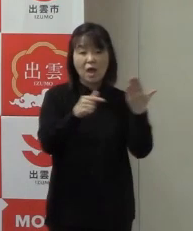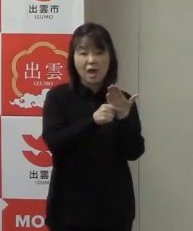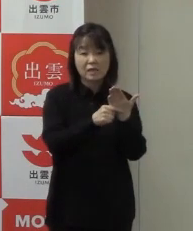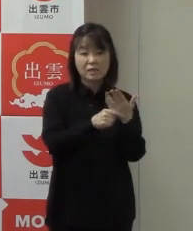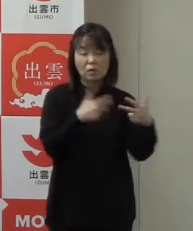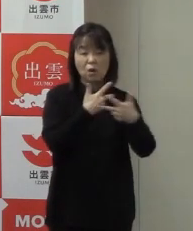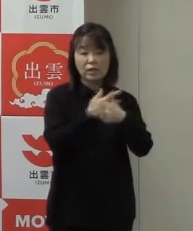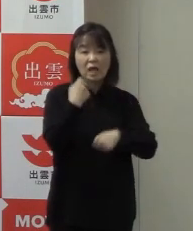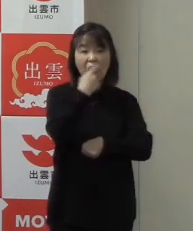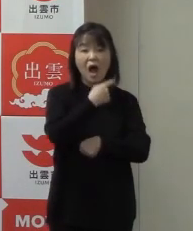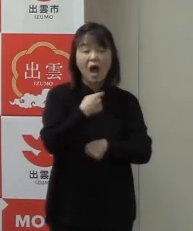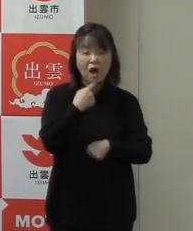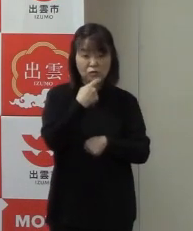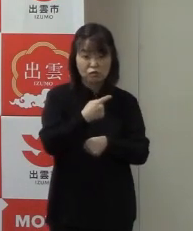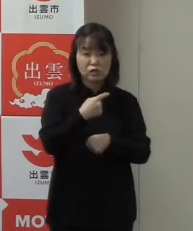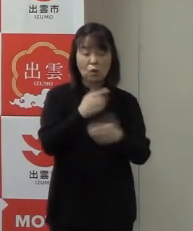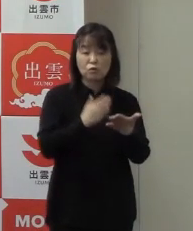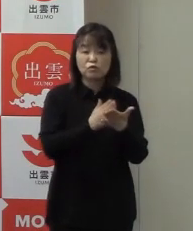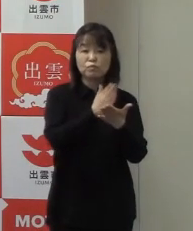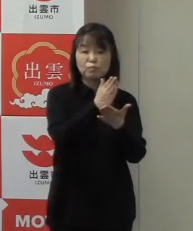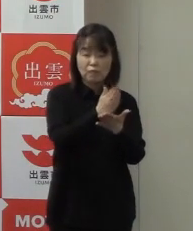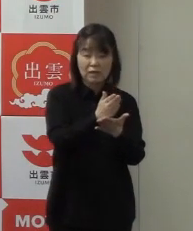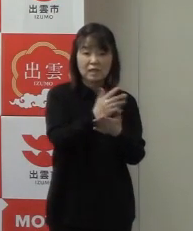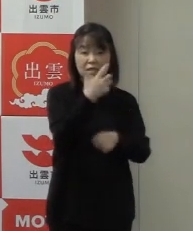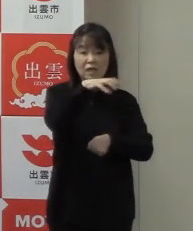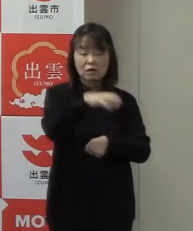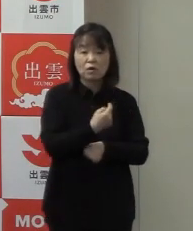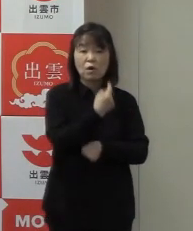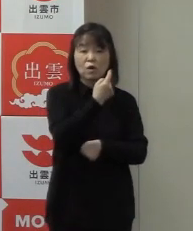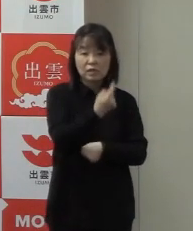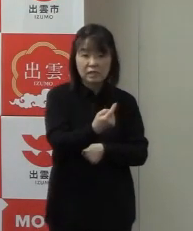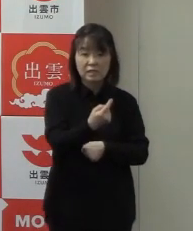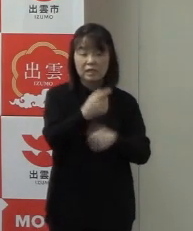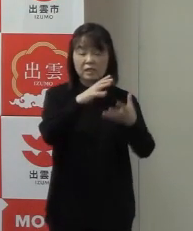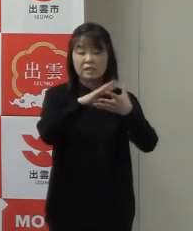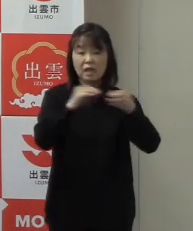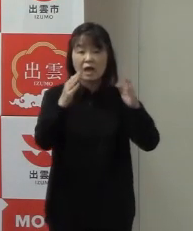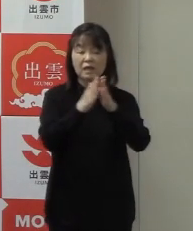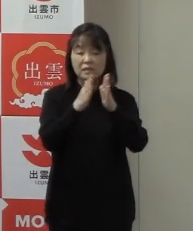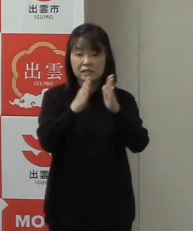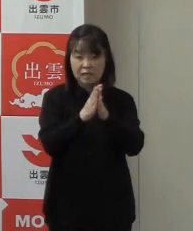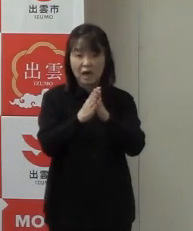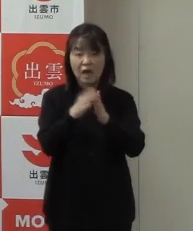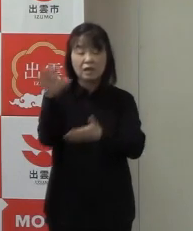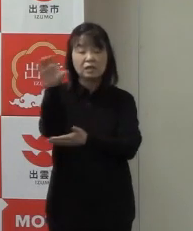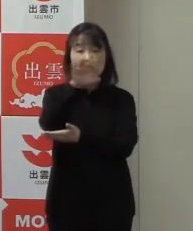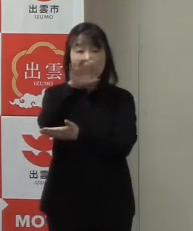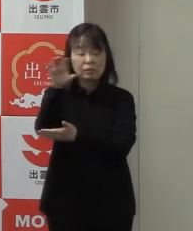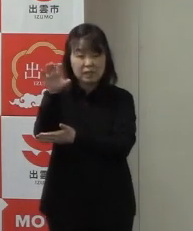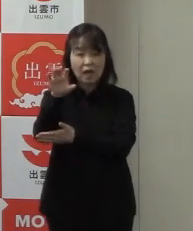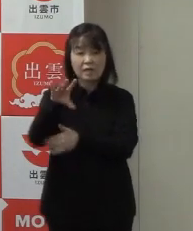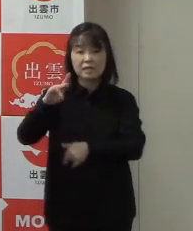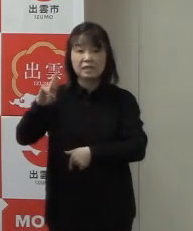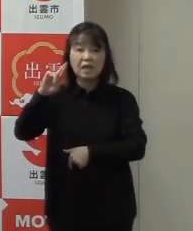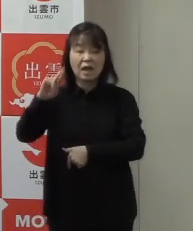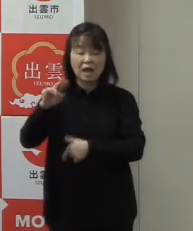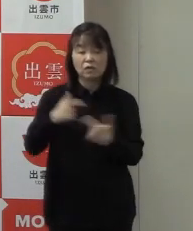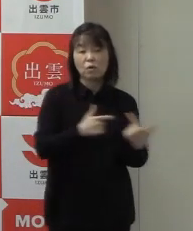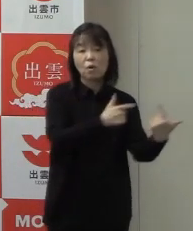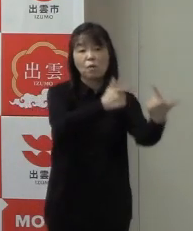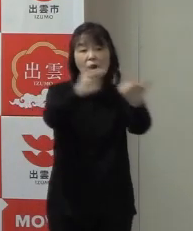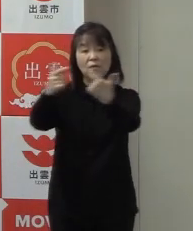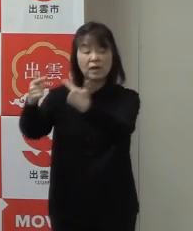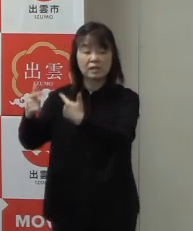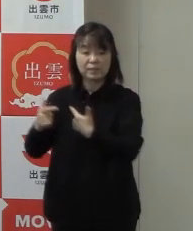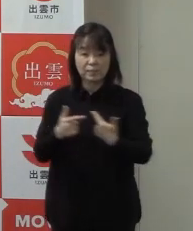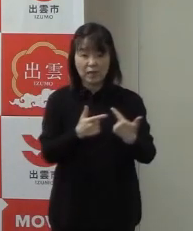あ、市役所の、まあ、紹介大社の方に行ったり日の岬に行ったり、キララの方を回って帰るということで